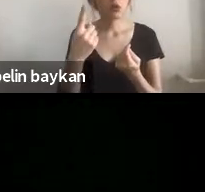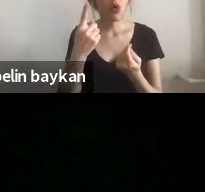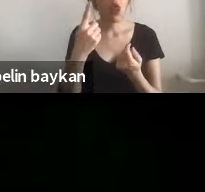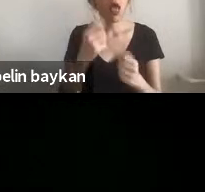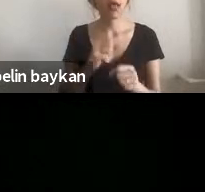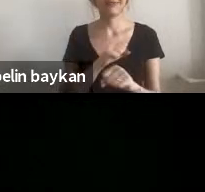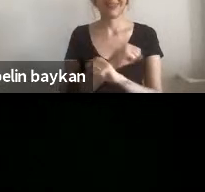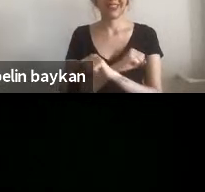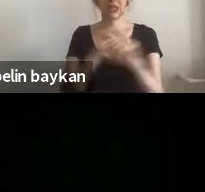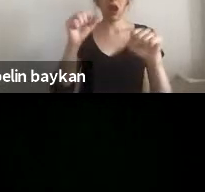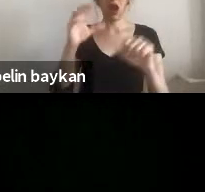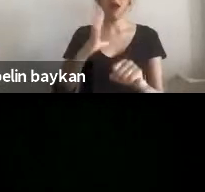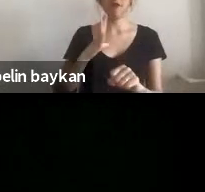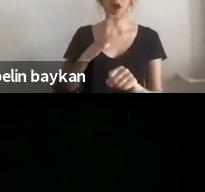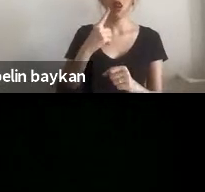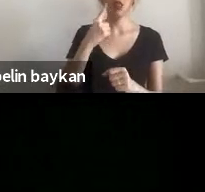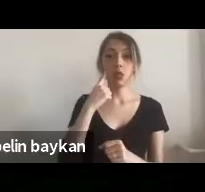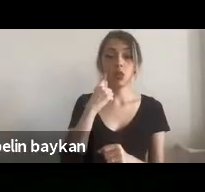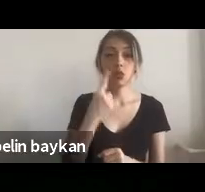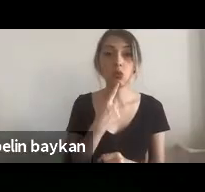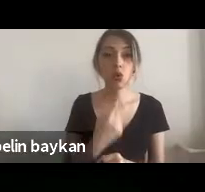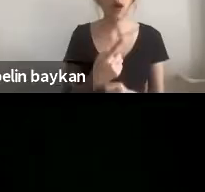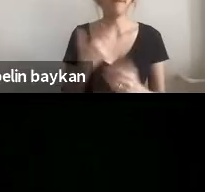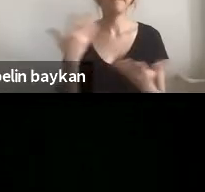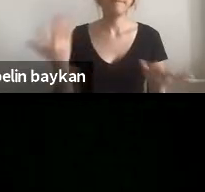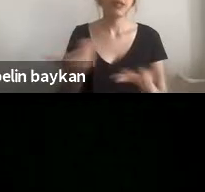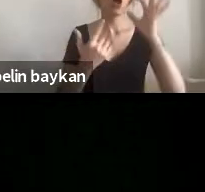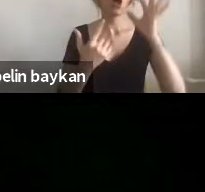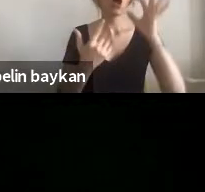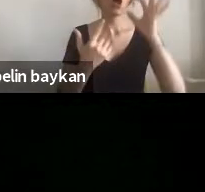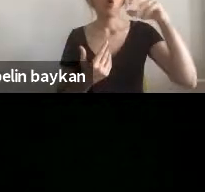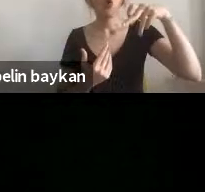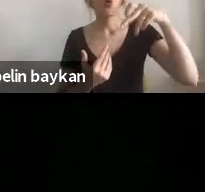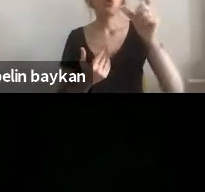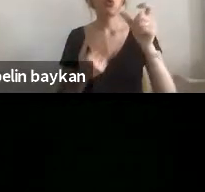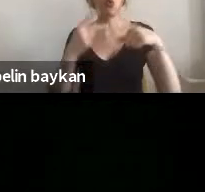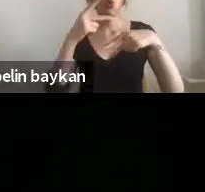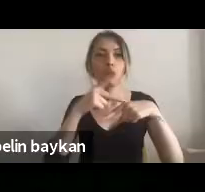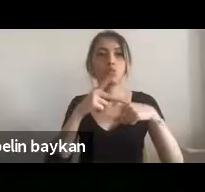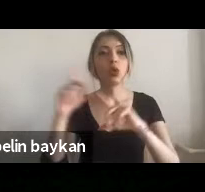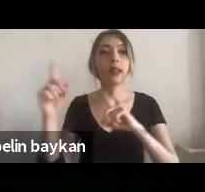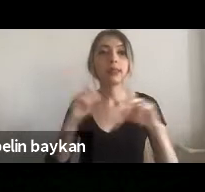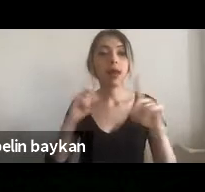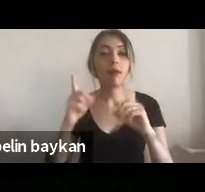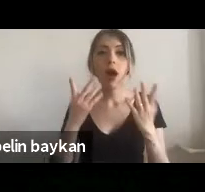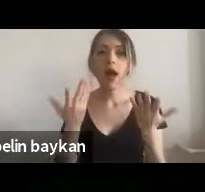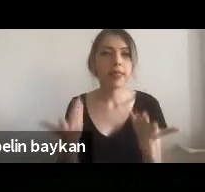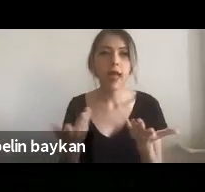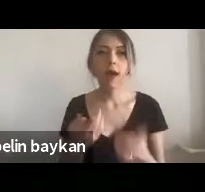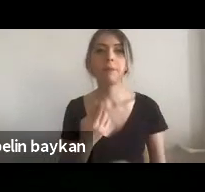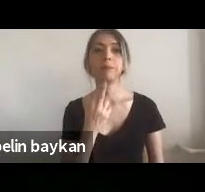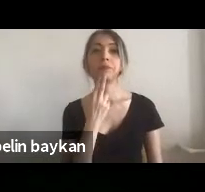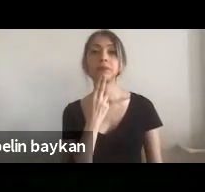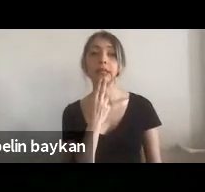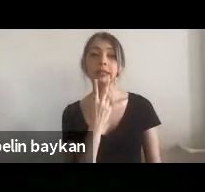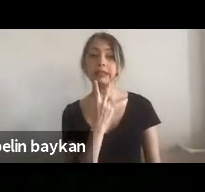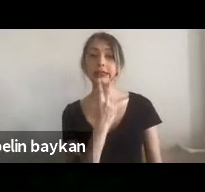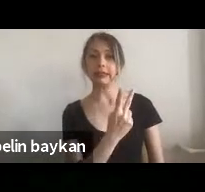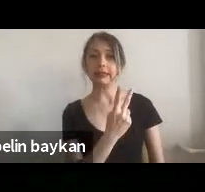koyuyor. Örneğin Opus davası örneği daha somut konuşulacak. Kadına yönelik şiddet